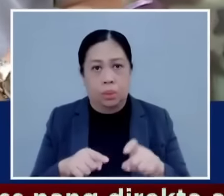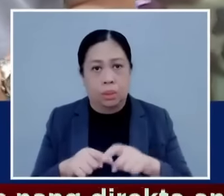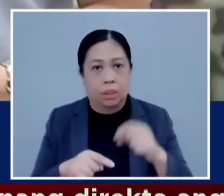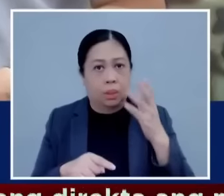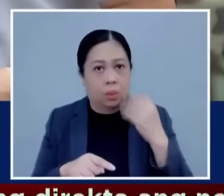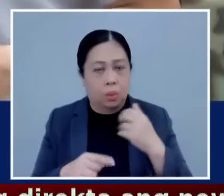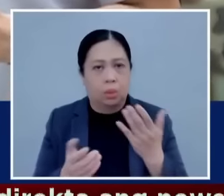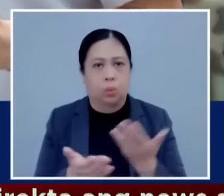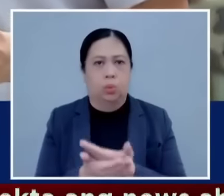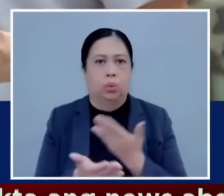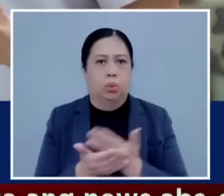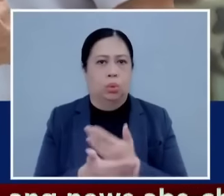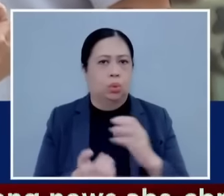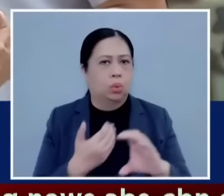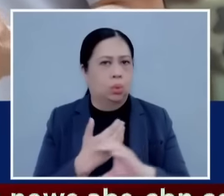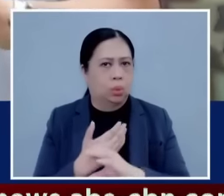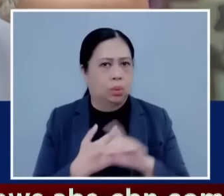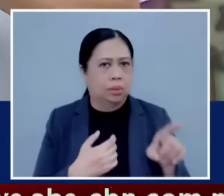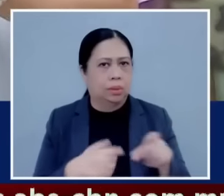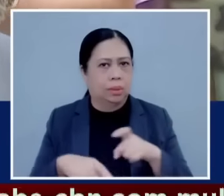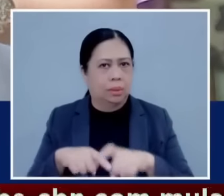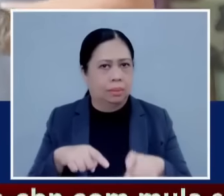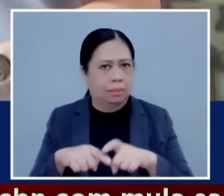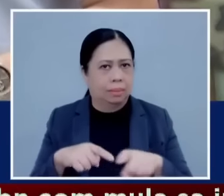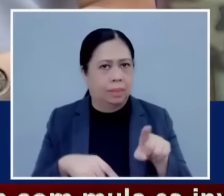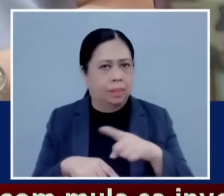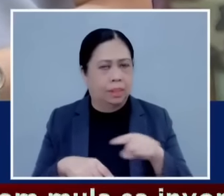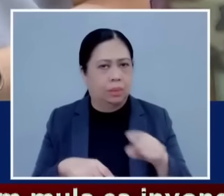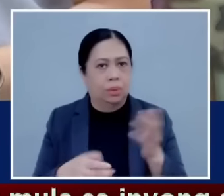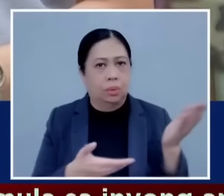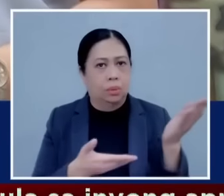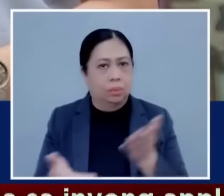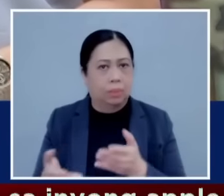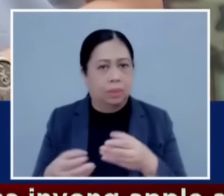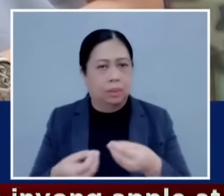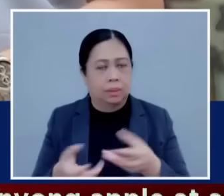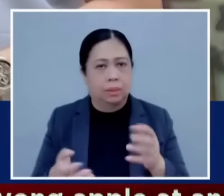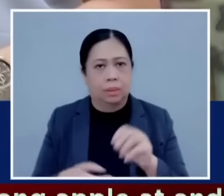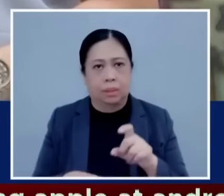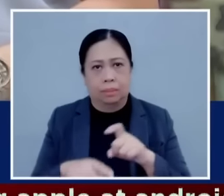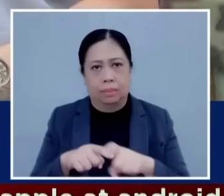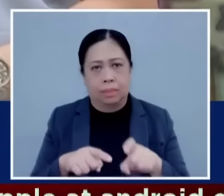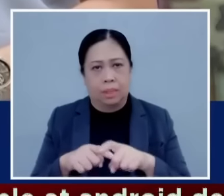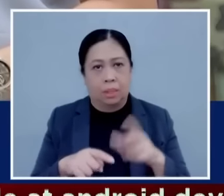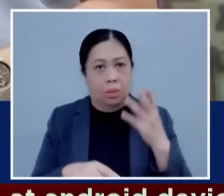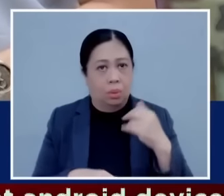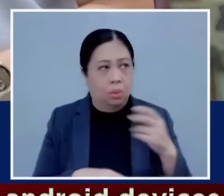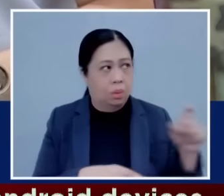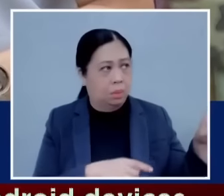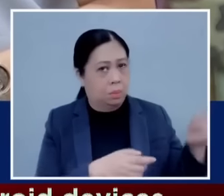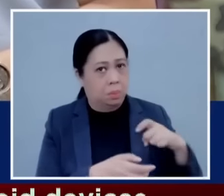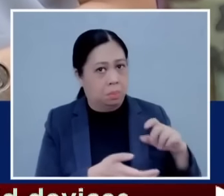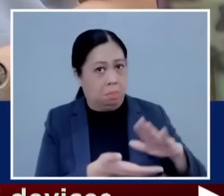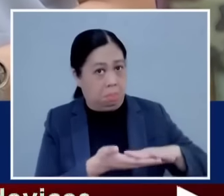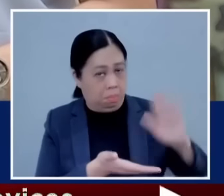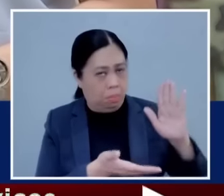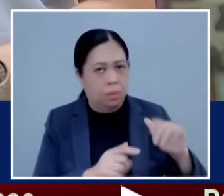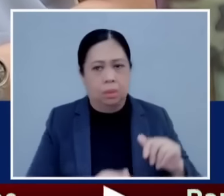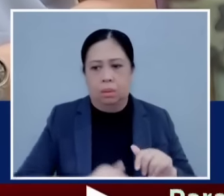mga bagong kontratang pinasok ng Meralco sa mga supplier ng kuryente. Ipapasa kasi sa lahat ng mga